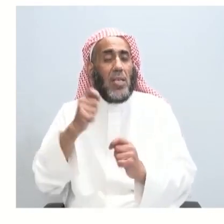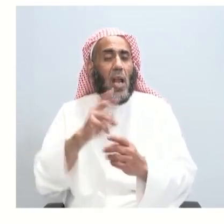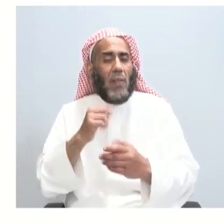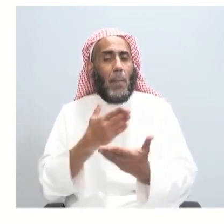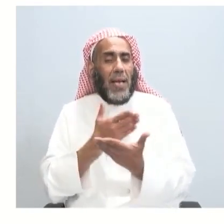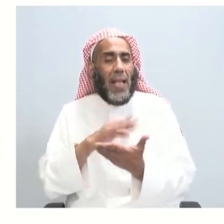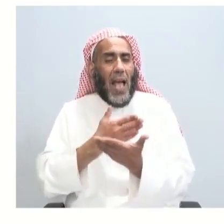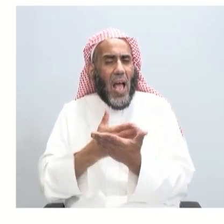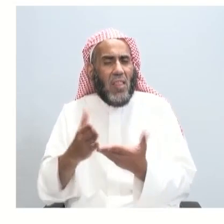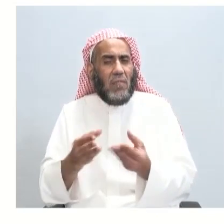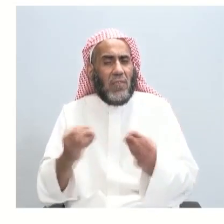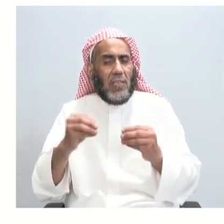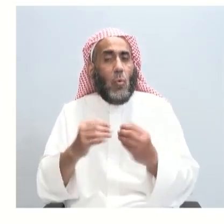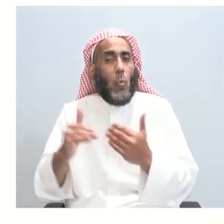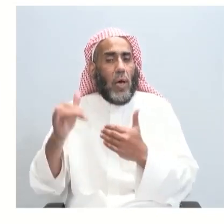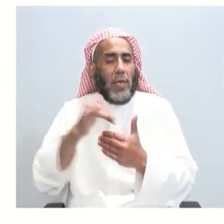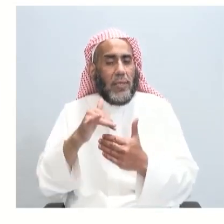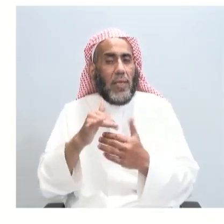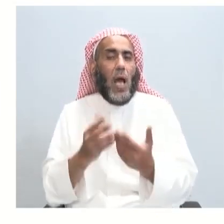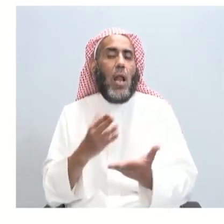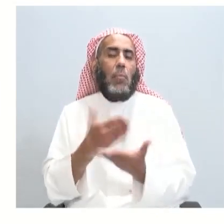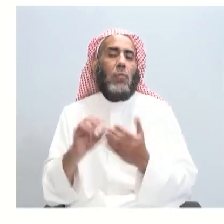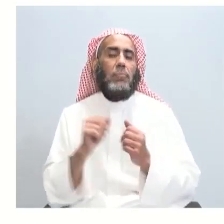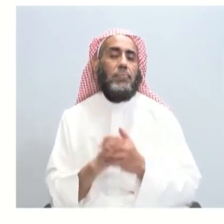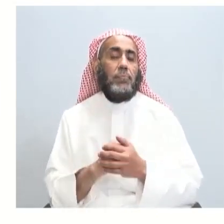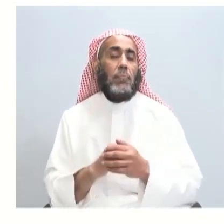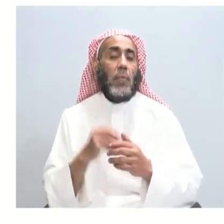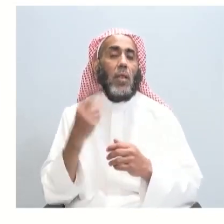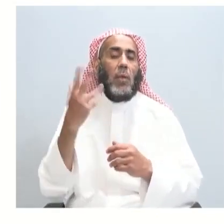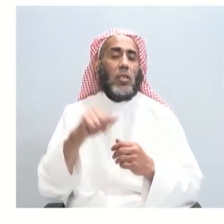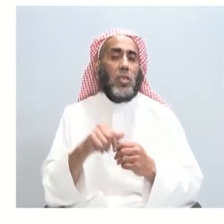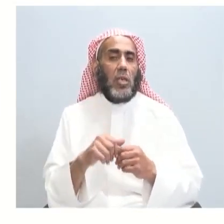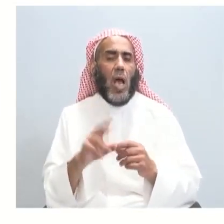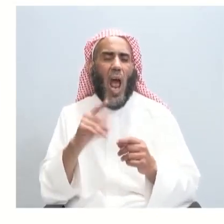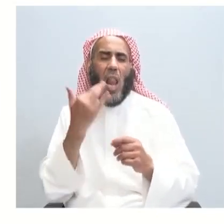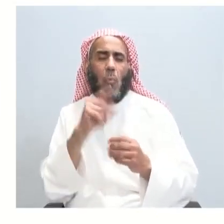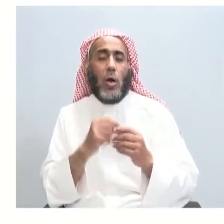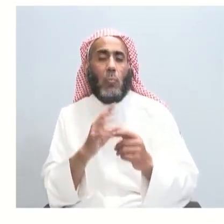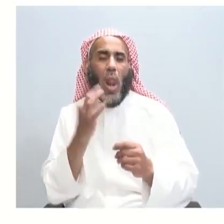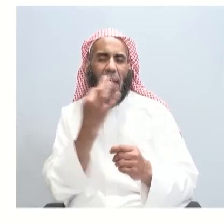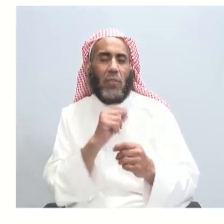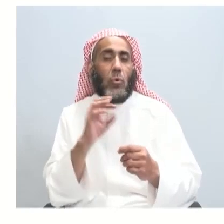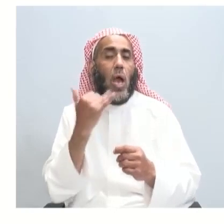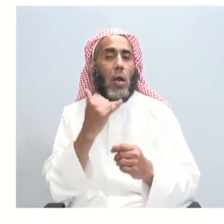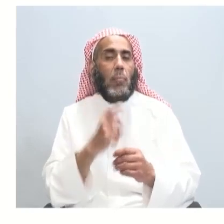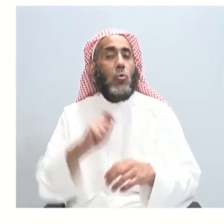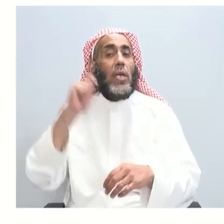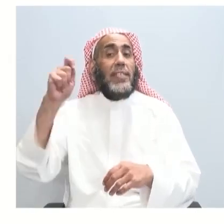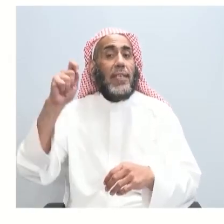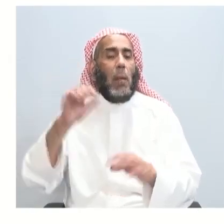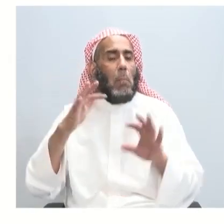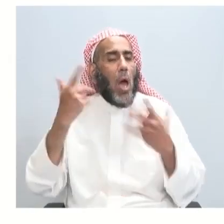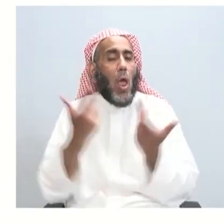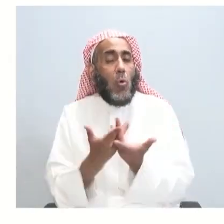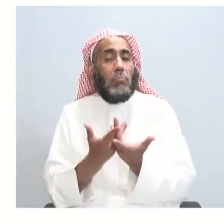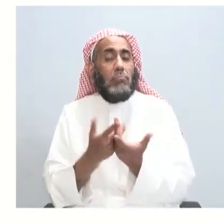حذف فوائده ورد المحذوف ثامن عشر المعرب لفظ عربي اصيل ما رايكم